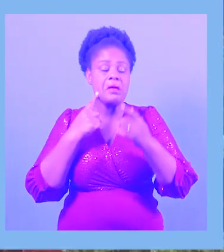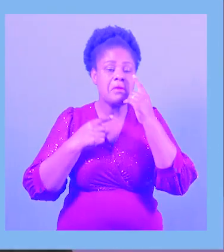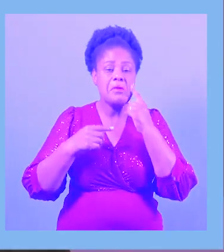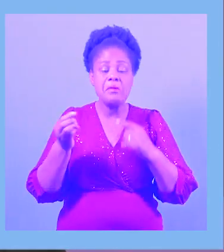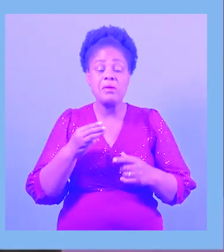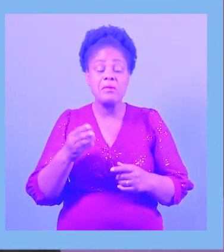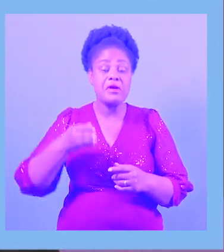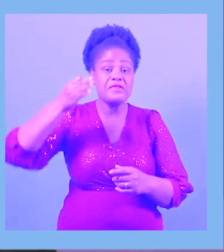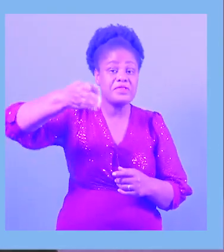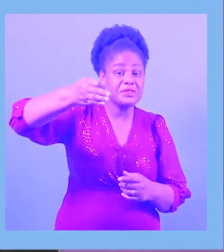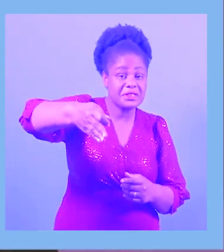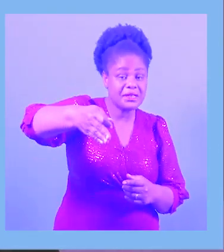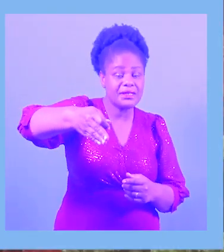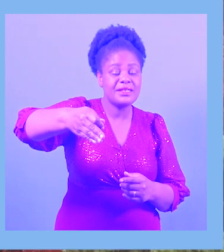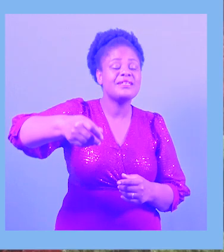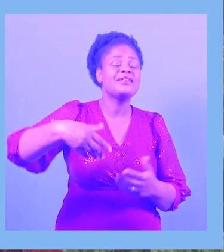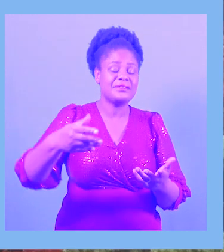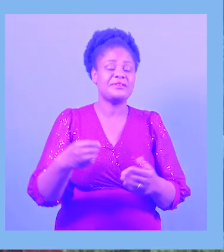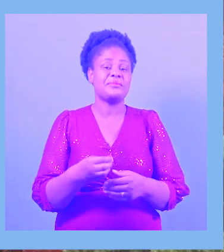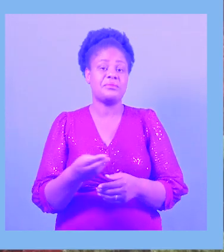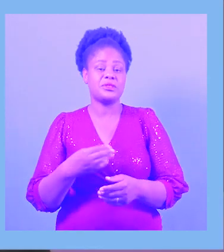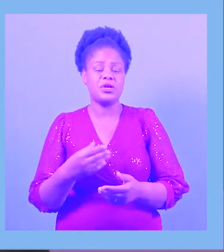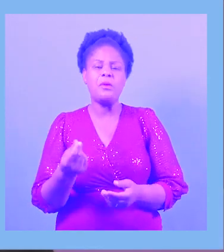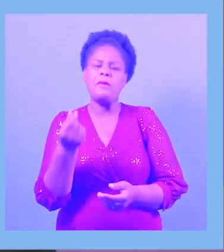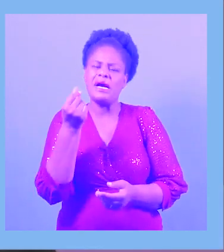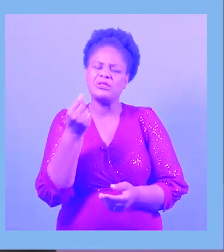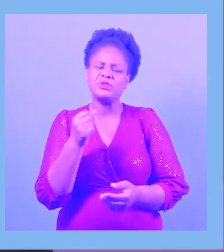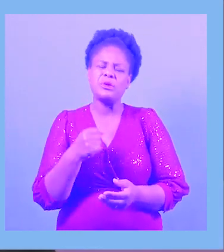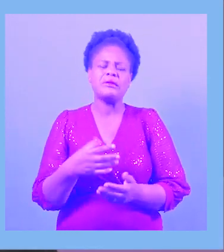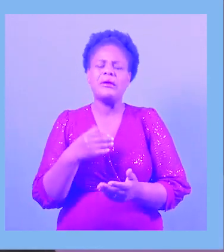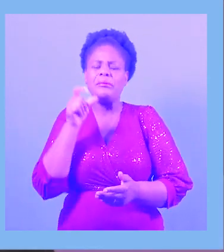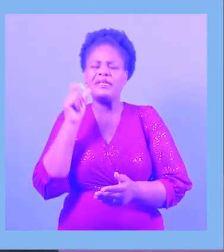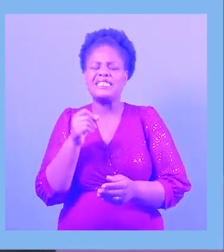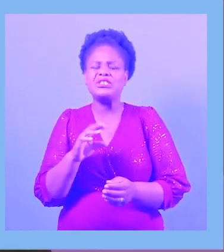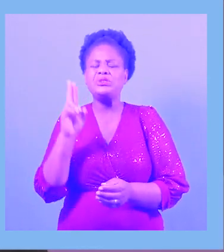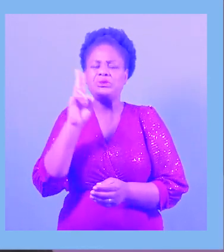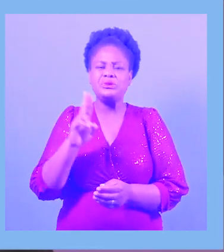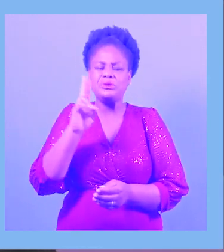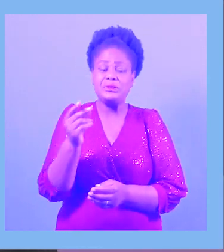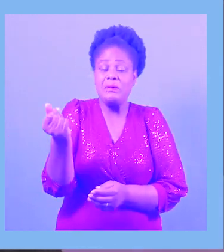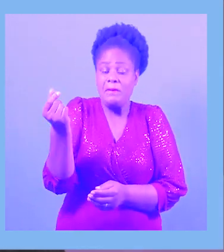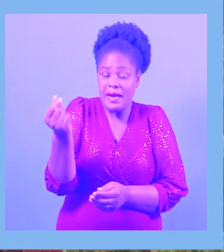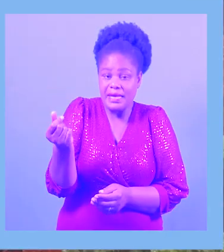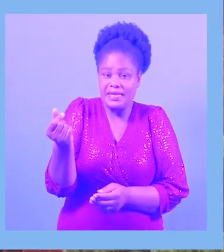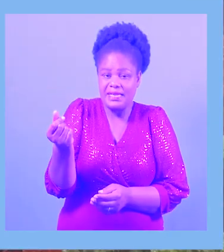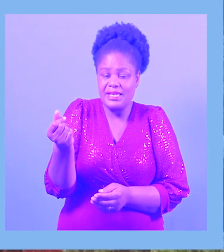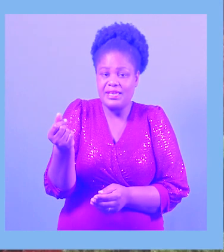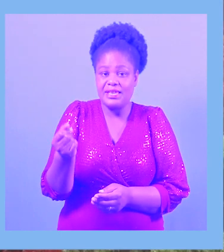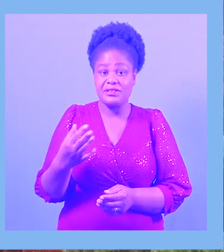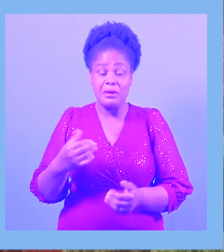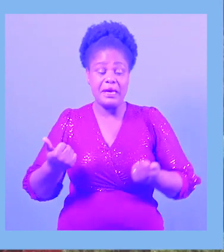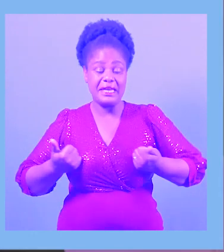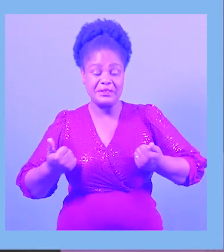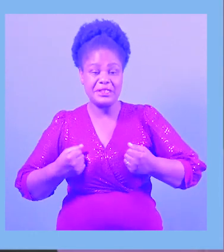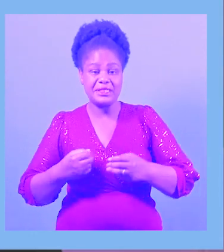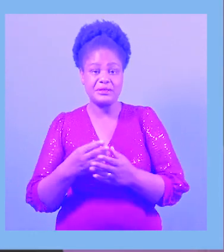nyika yemangwana kudyiwa kuriko. Ende kudyiwa kwedu kwapamhidzira, kusiri kudyiwa kwendarama inobatika. Regai nditambanudze